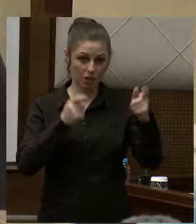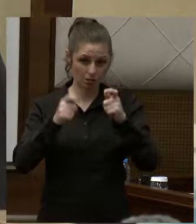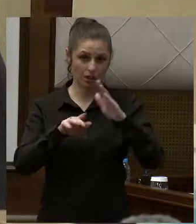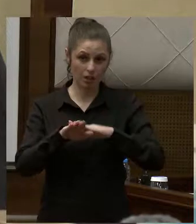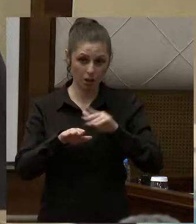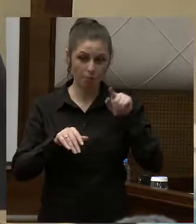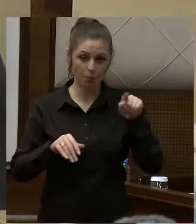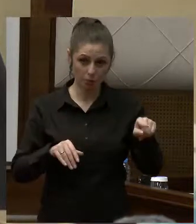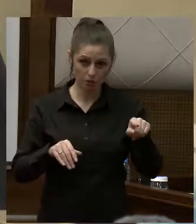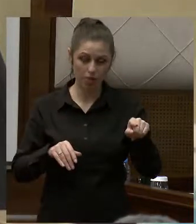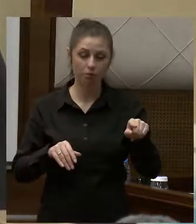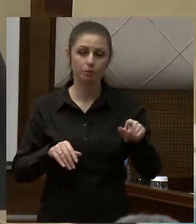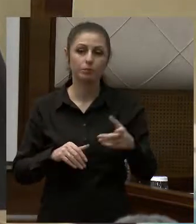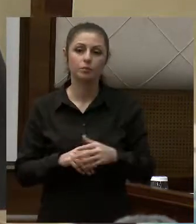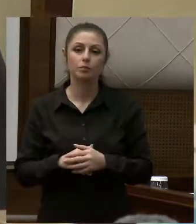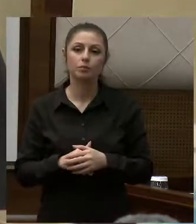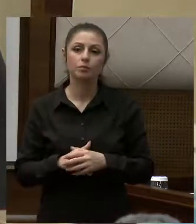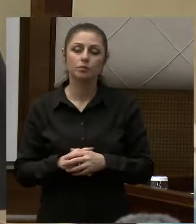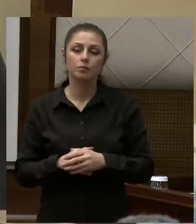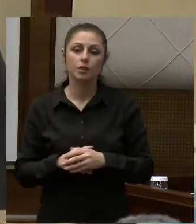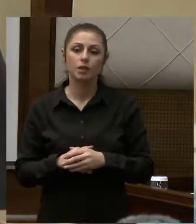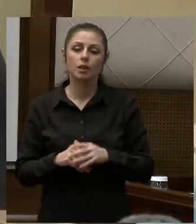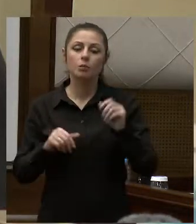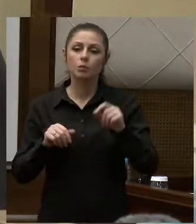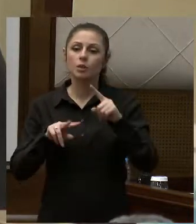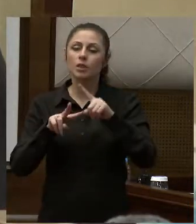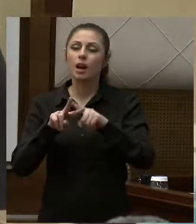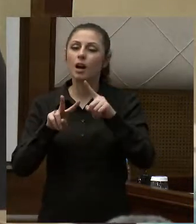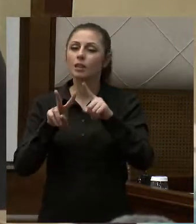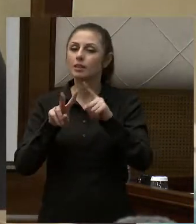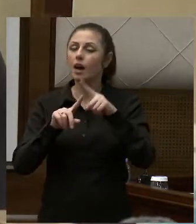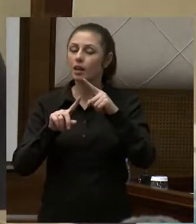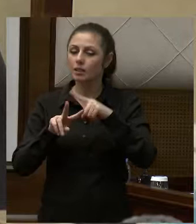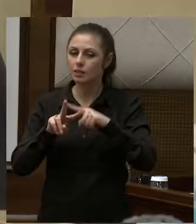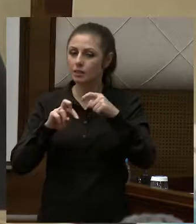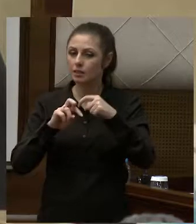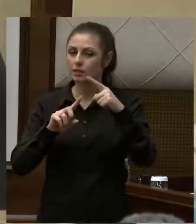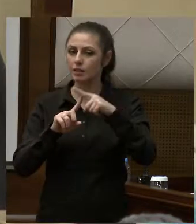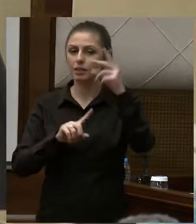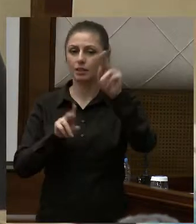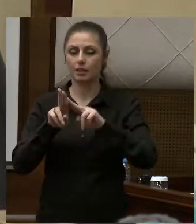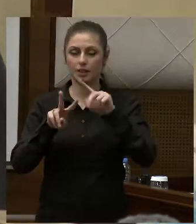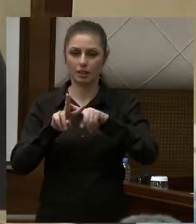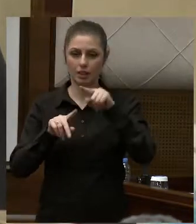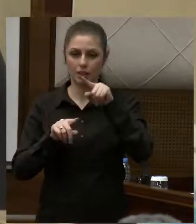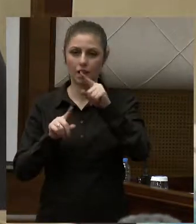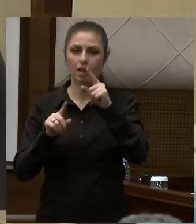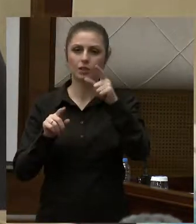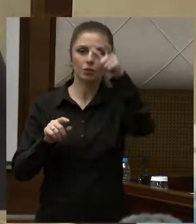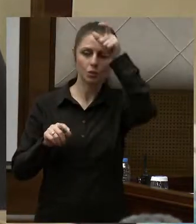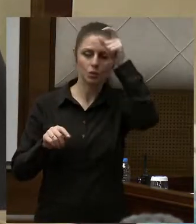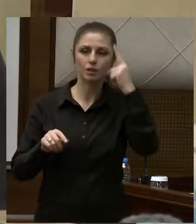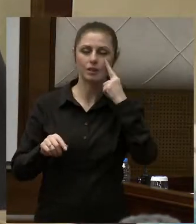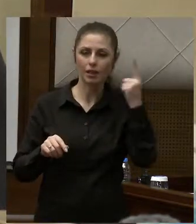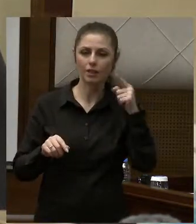Cumhurbaşkanımız oranın tahsilini almaya uğraşıyorsa, bugün Antarktika'da Türkiye Cumhuriyeti Devleti üs kurmaya çalışıyorsa, bu